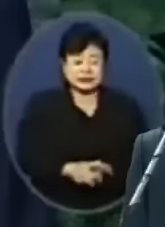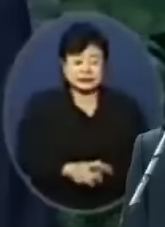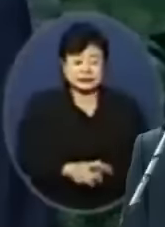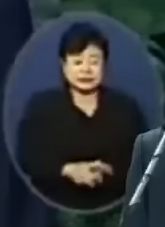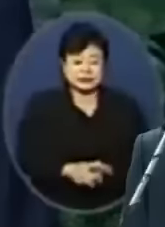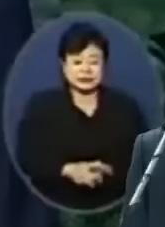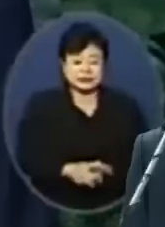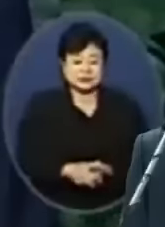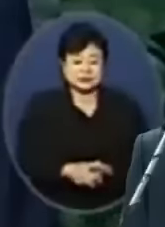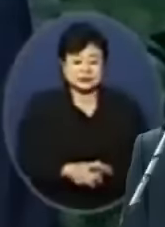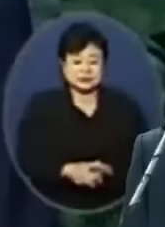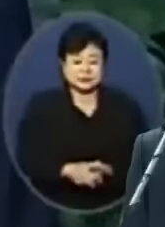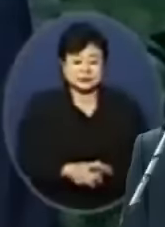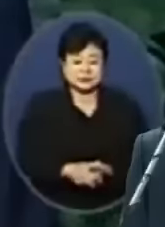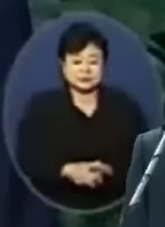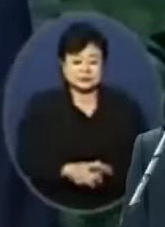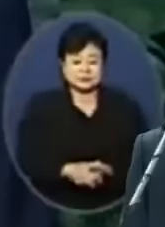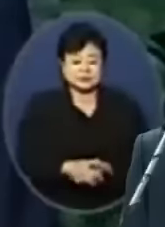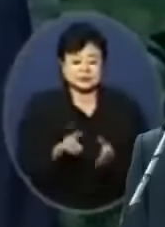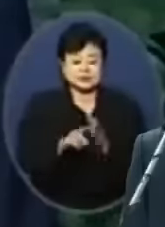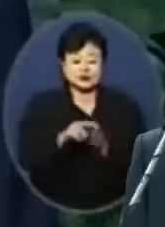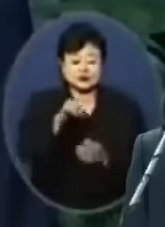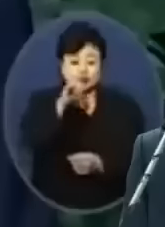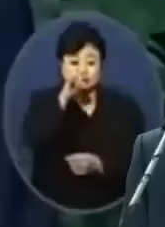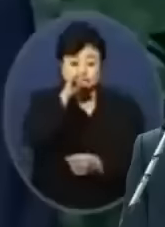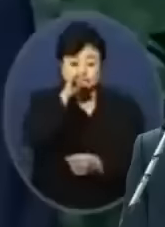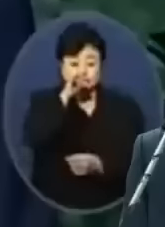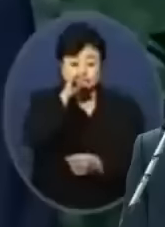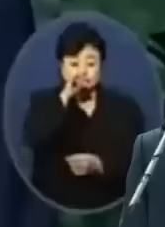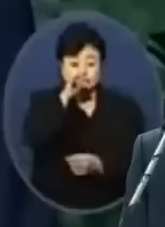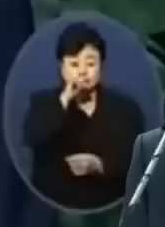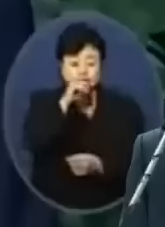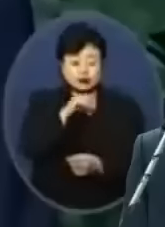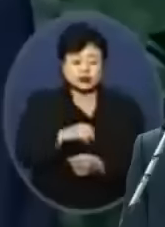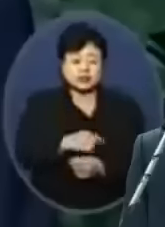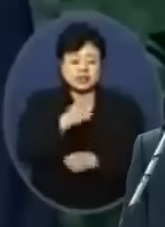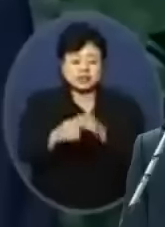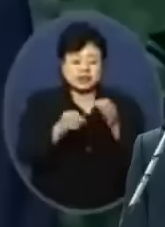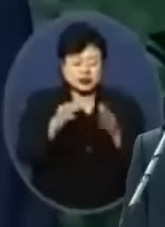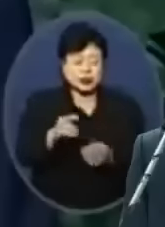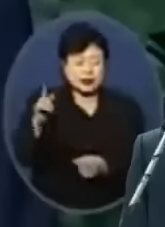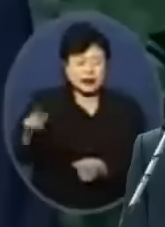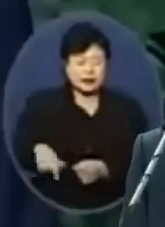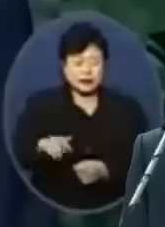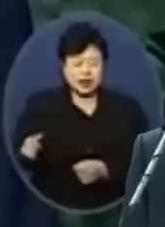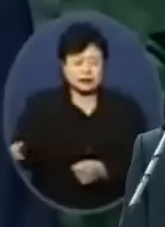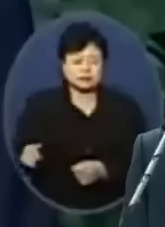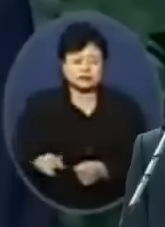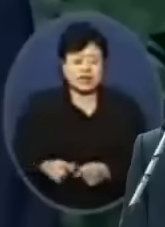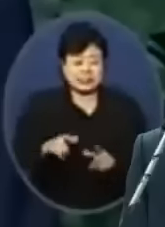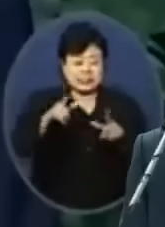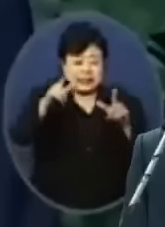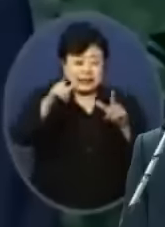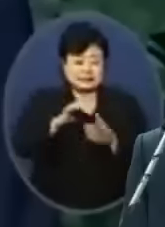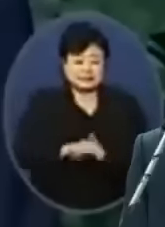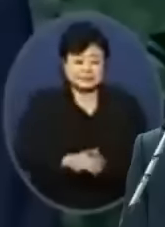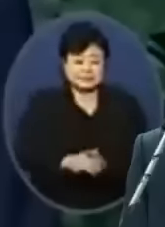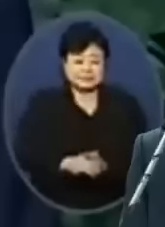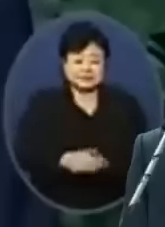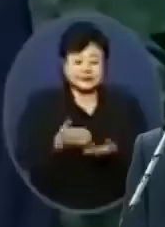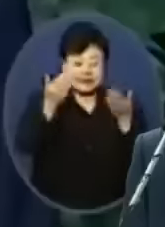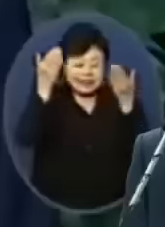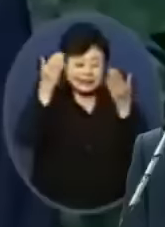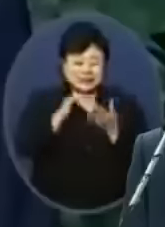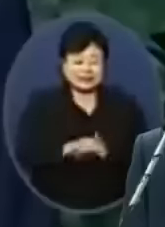만물은 우리가 믿을 수가 있는 것입니다. 1년 365일 하루하루의 날짜가 지나가는